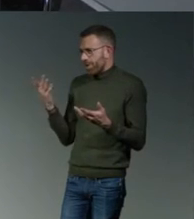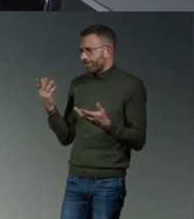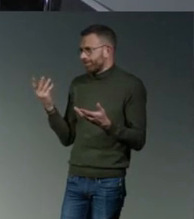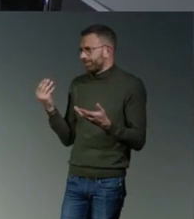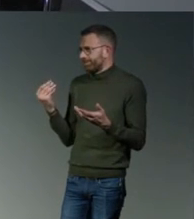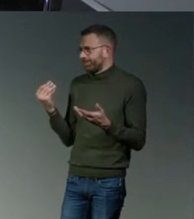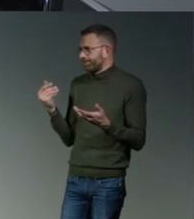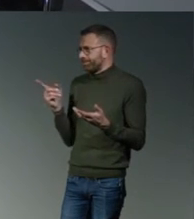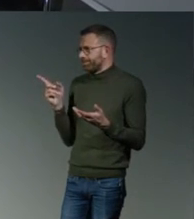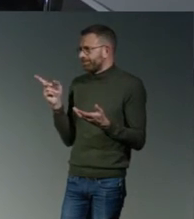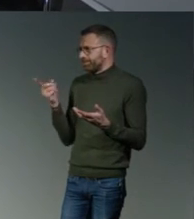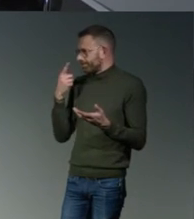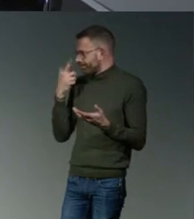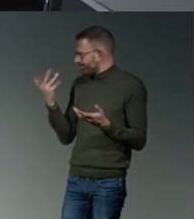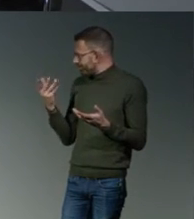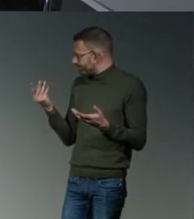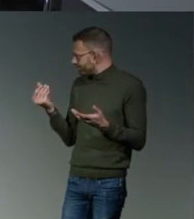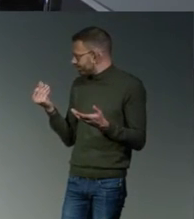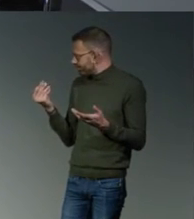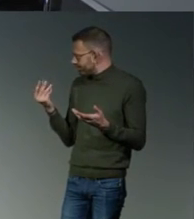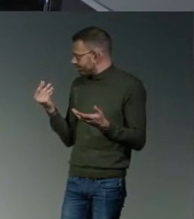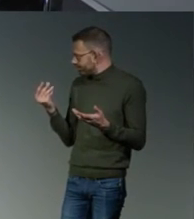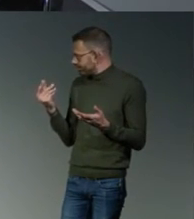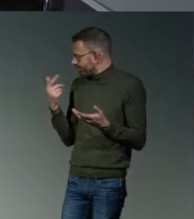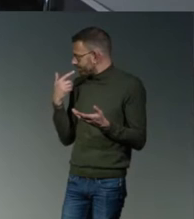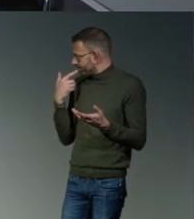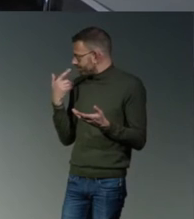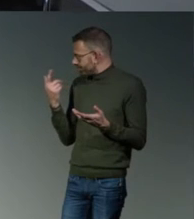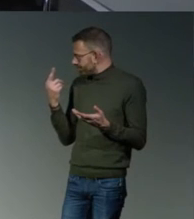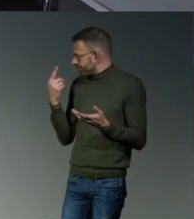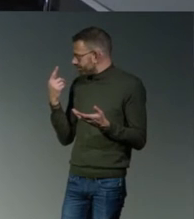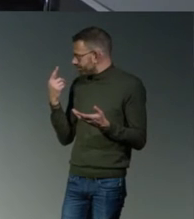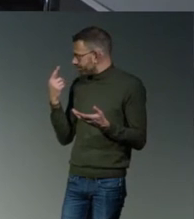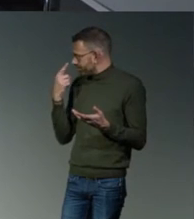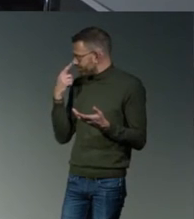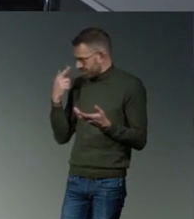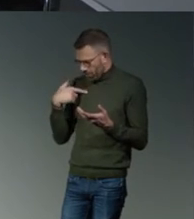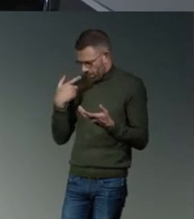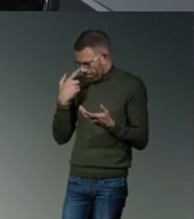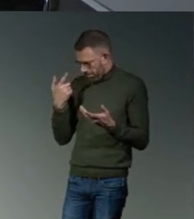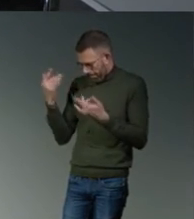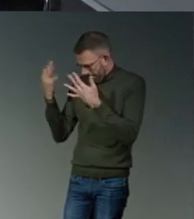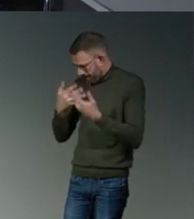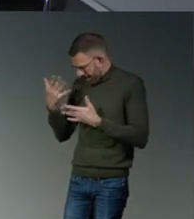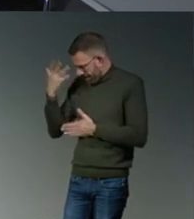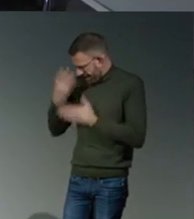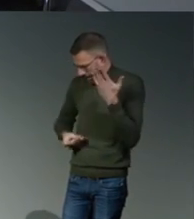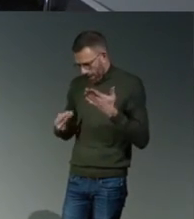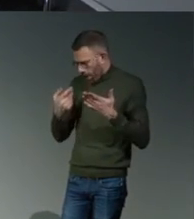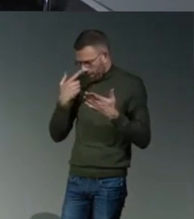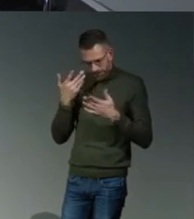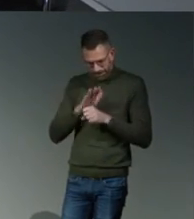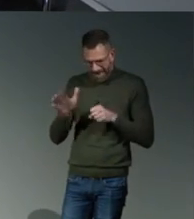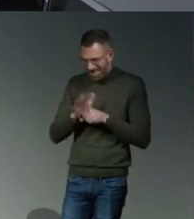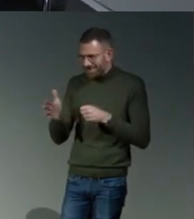ressenti le manque de capacité mathématique. Enfin, je veux dire, est-ce que dans